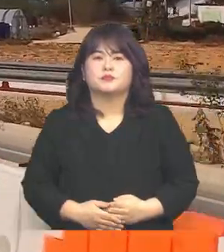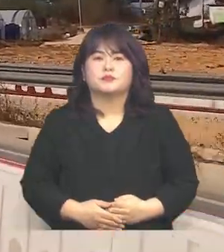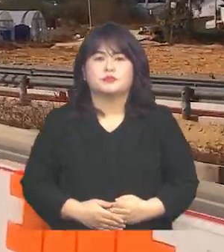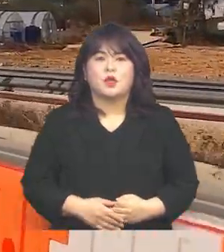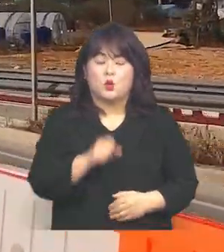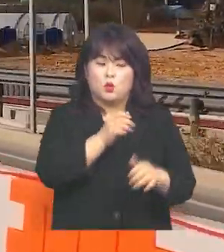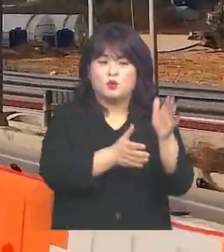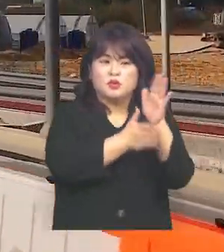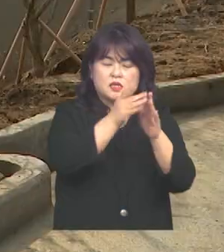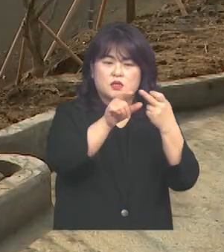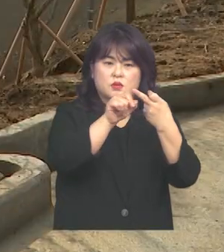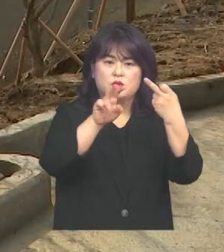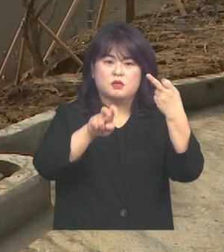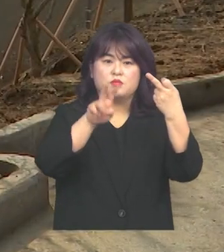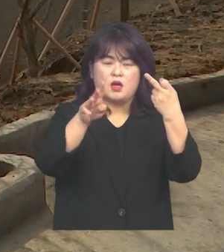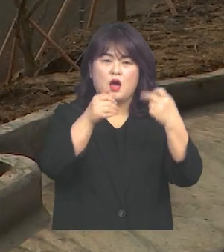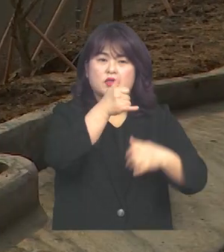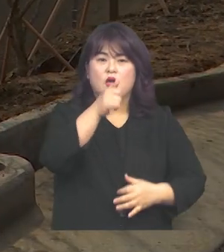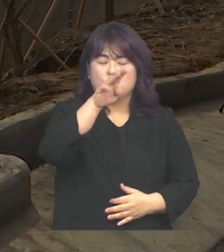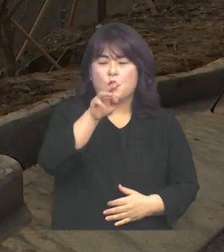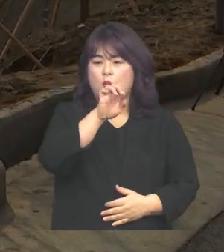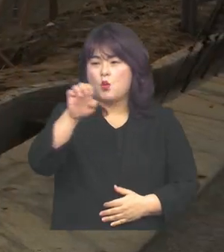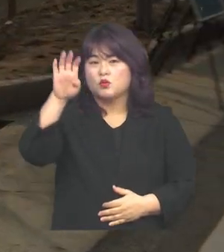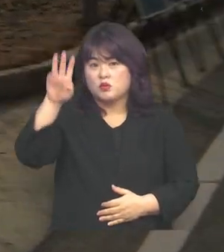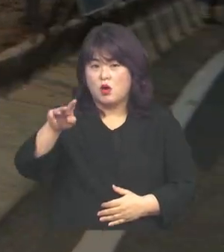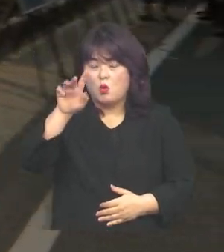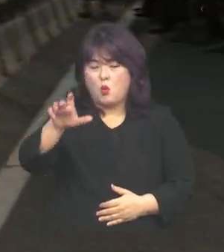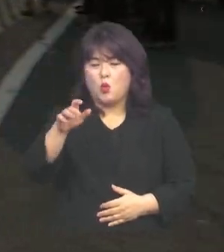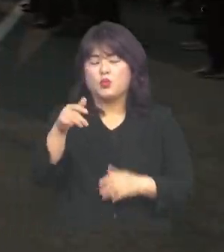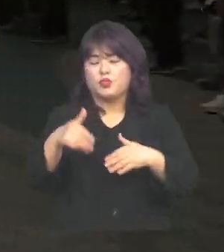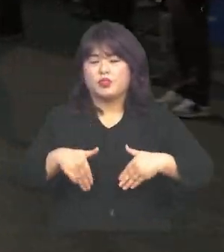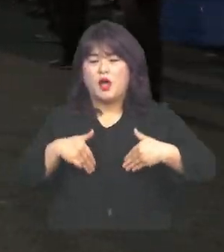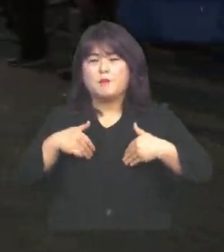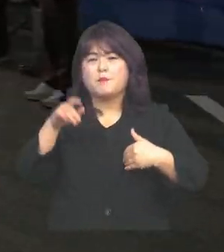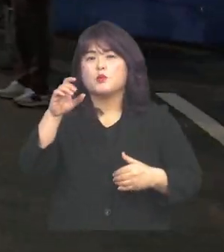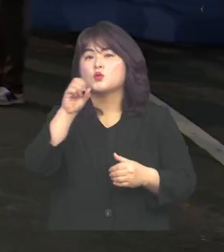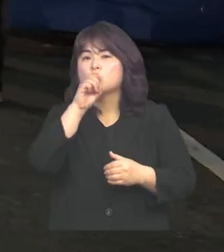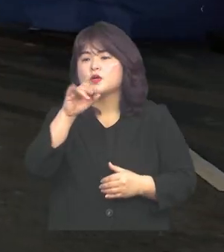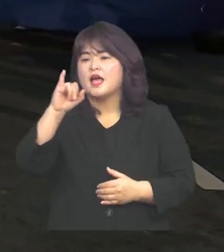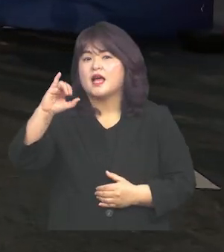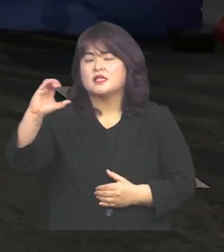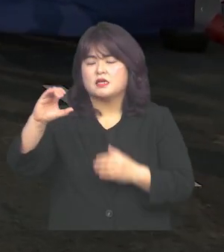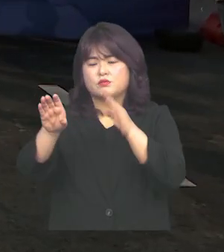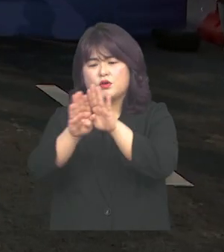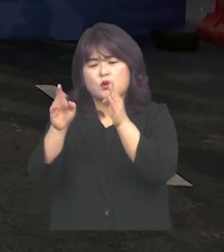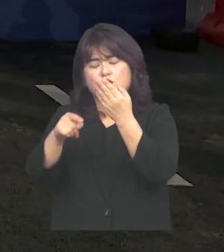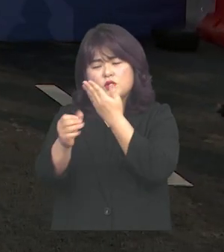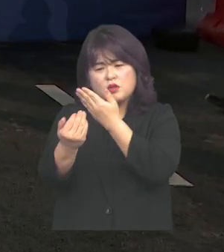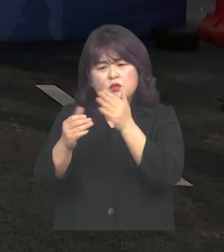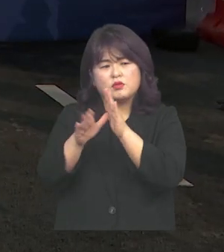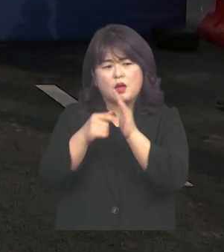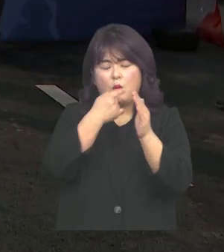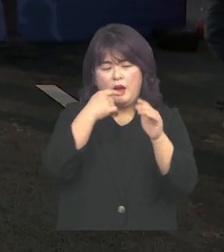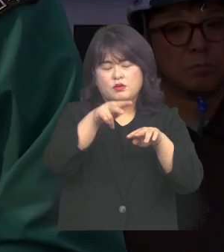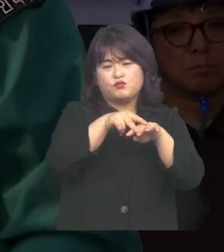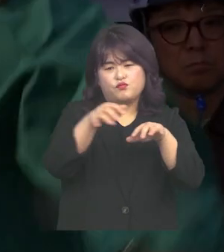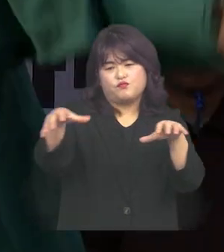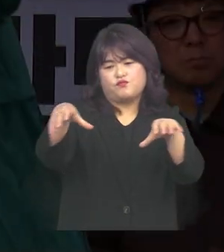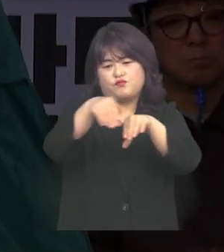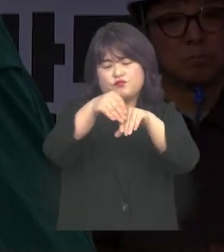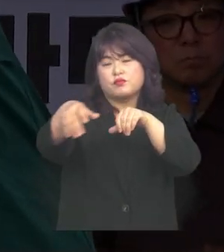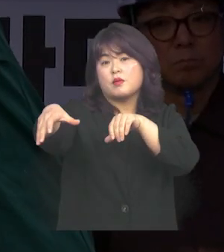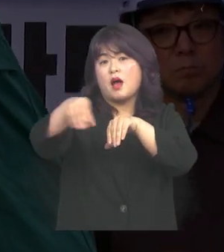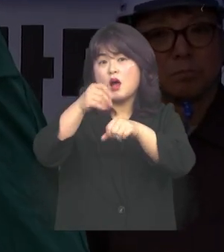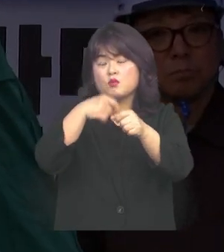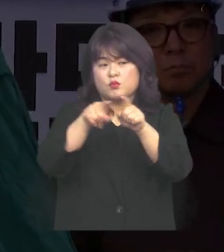위해 진행됐습니다. 시는 오는 23일 세종 포천고속도로 남용인 IC 개통과 동시에 반도체 산업